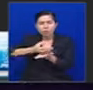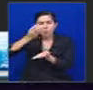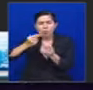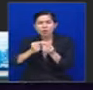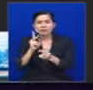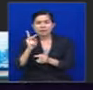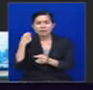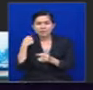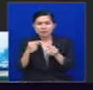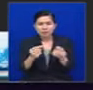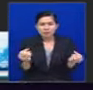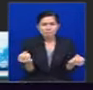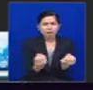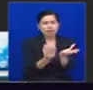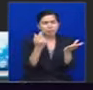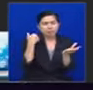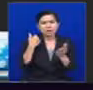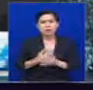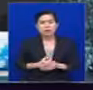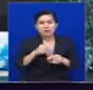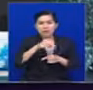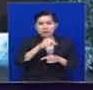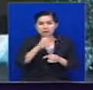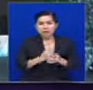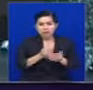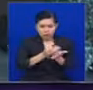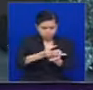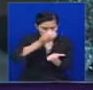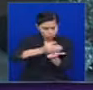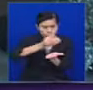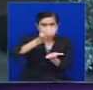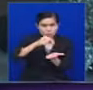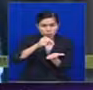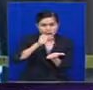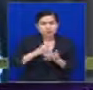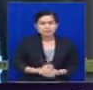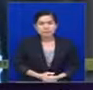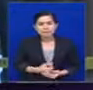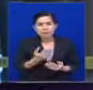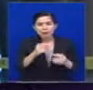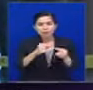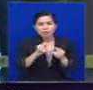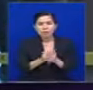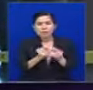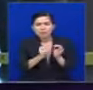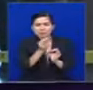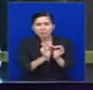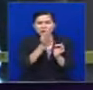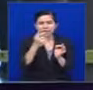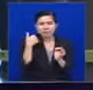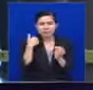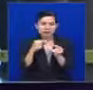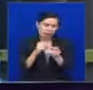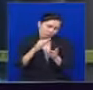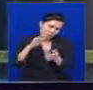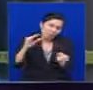ระเบิดหรือว่าดินประสิวแรงดันต่ำบรรจุไว้ภายในขวดไม่มีสะเก็ดระเบิดเมื่อโดนประกายไฟจึงเกิดแรงอัดทำให้ผู้